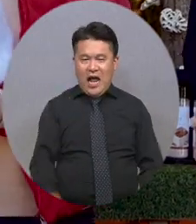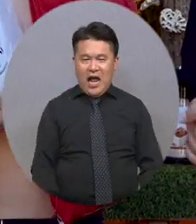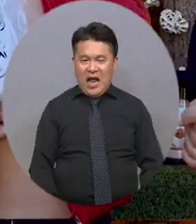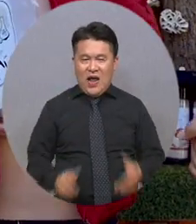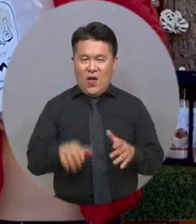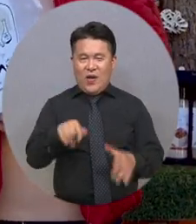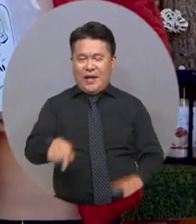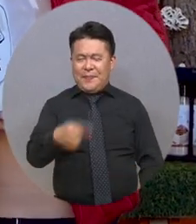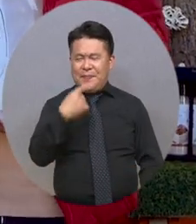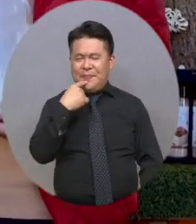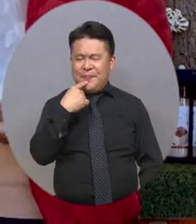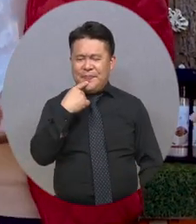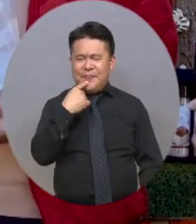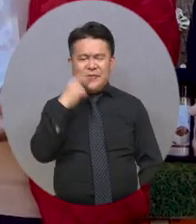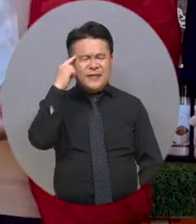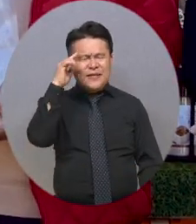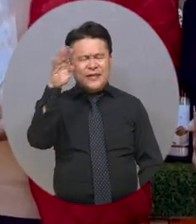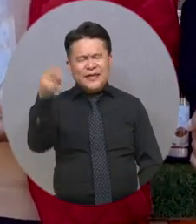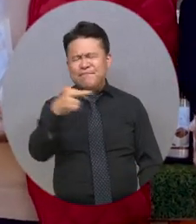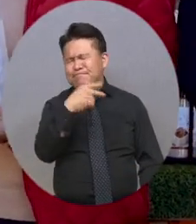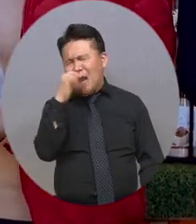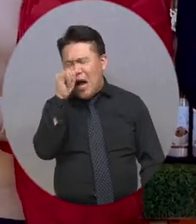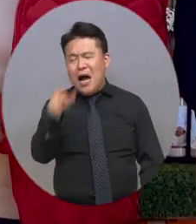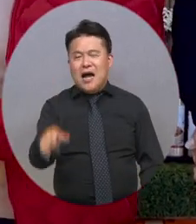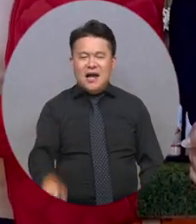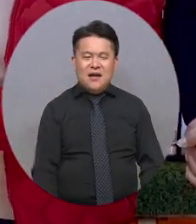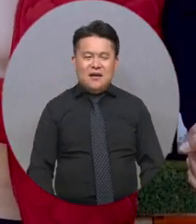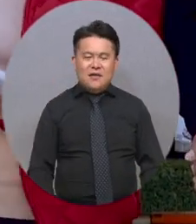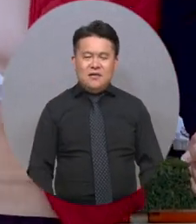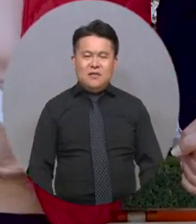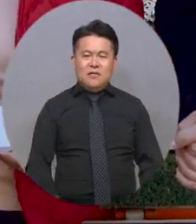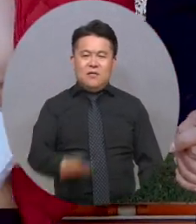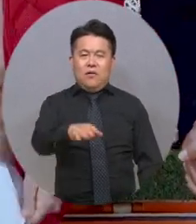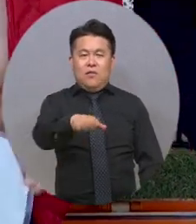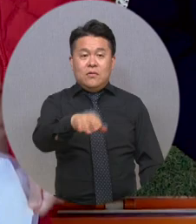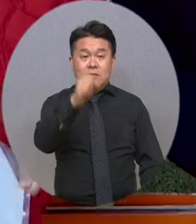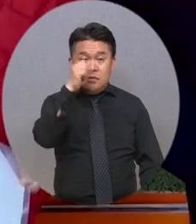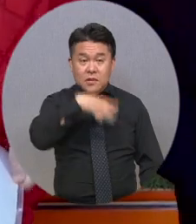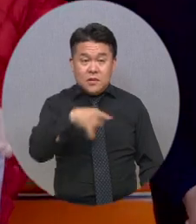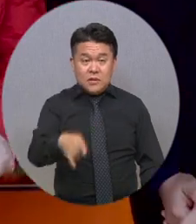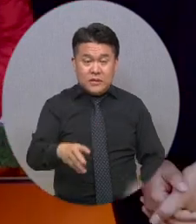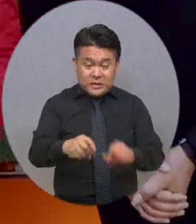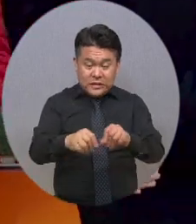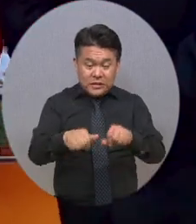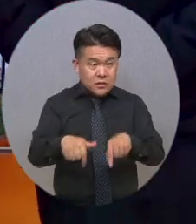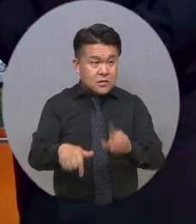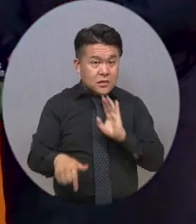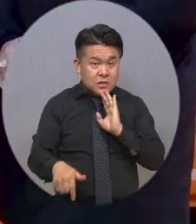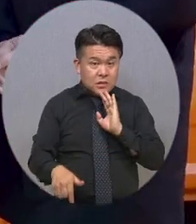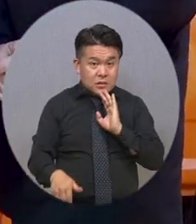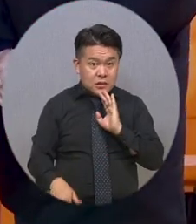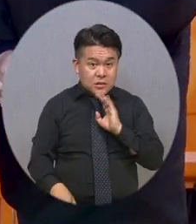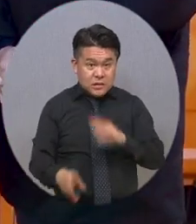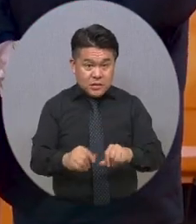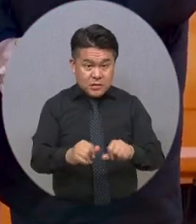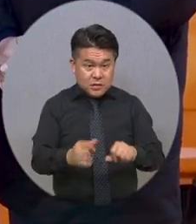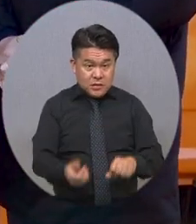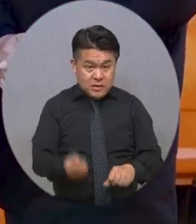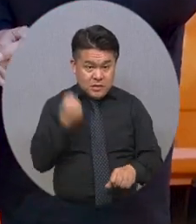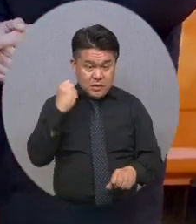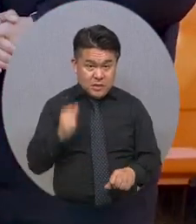고향의 맛, 고향의 향취. 와. 그러니까 이거 그냥 이게 이거 가루잖아 가루. 네. 이 가루를